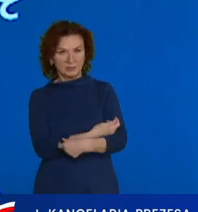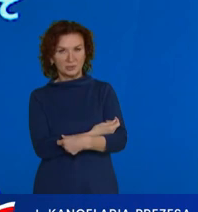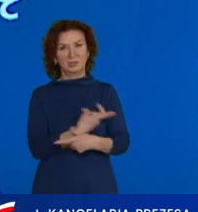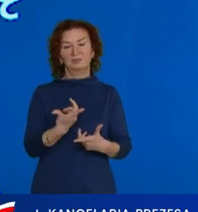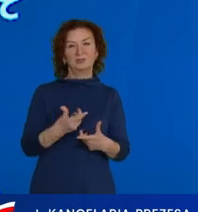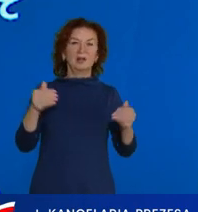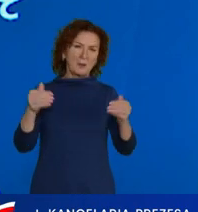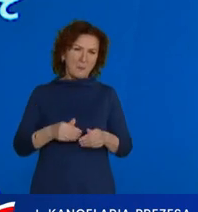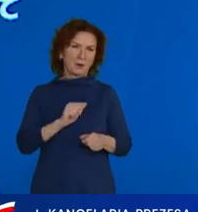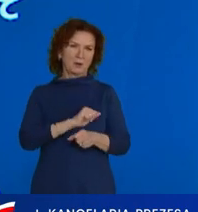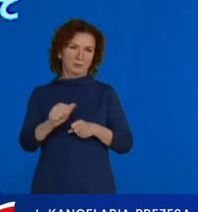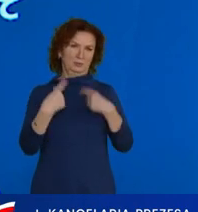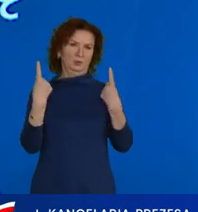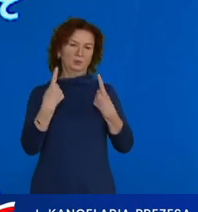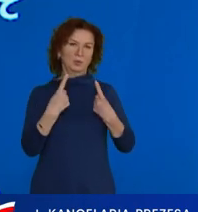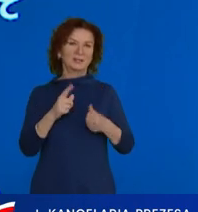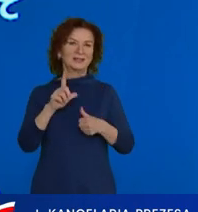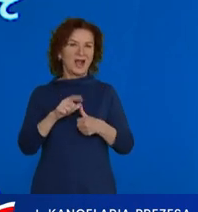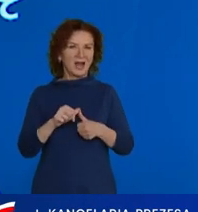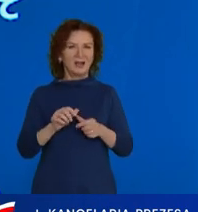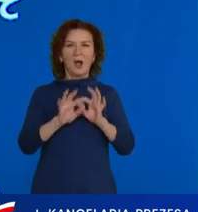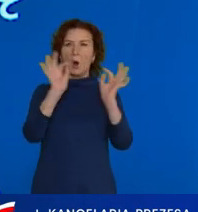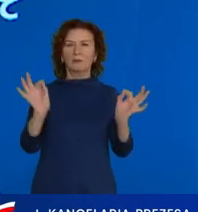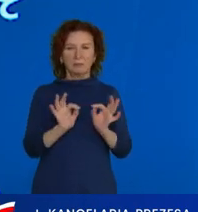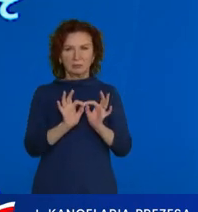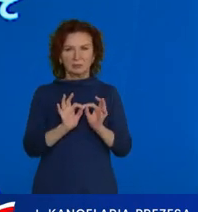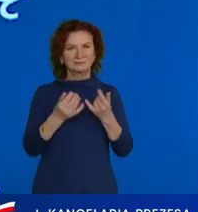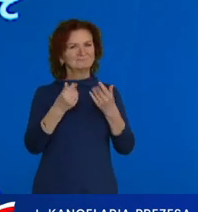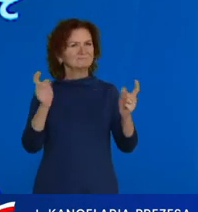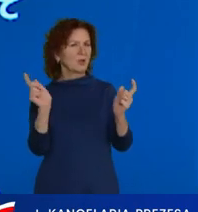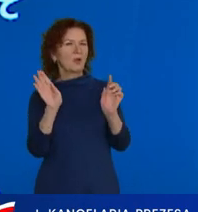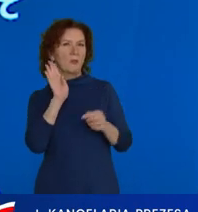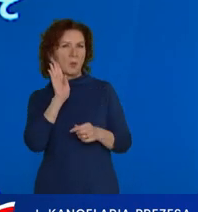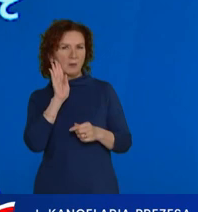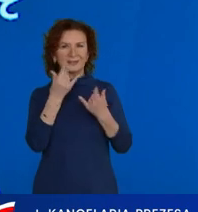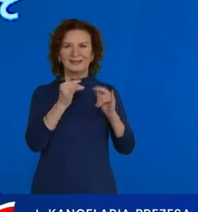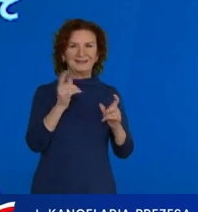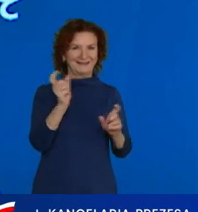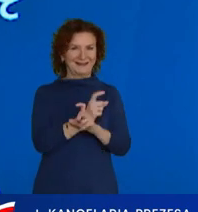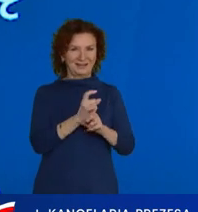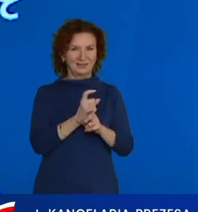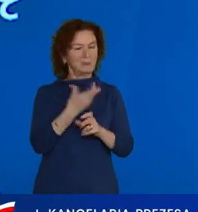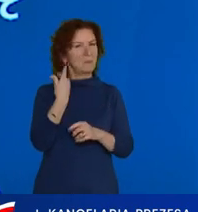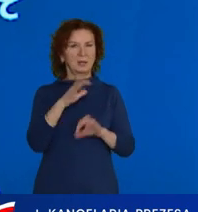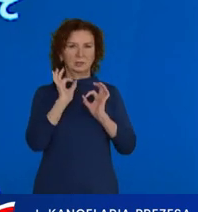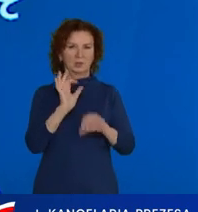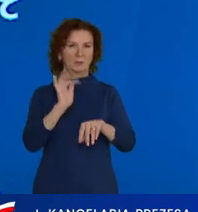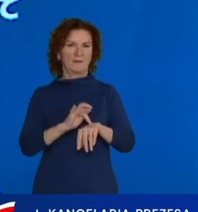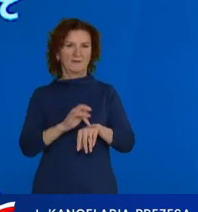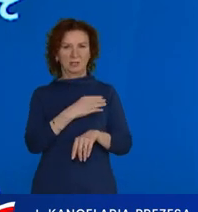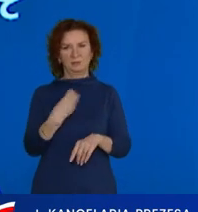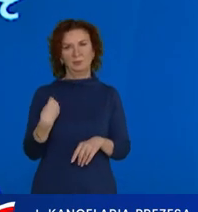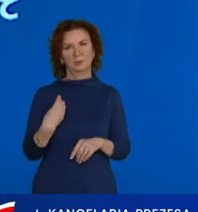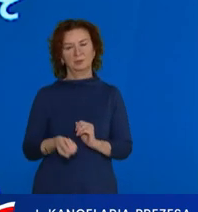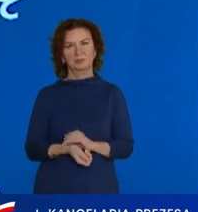wynika, muszą się zdarzać, ale na tle innych krajów mamy tutaj świetne wyniki i warto to